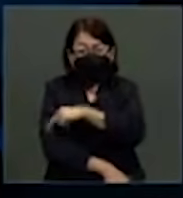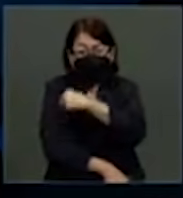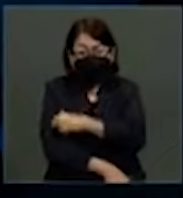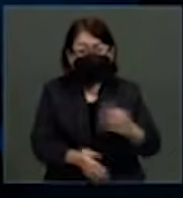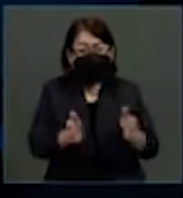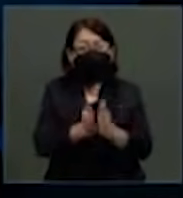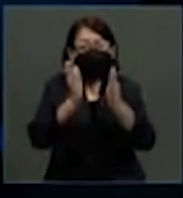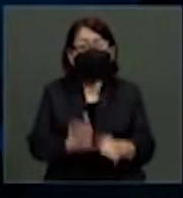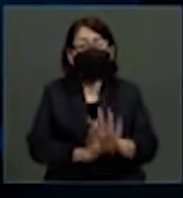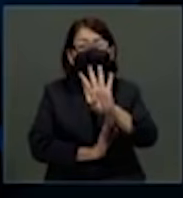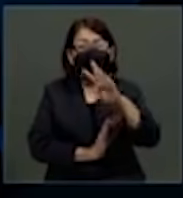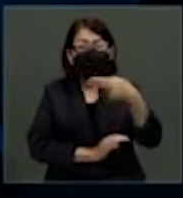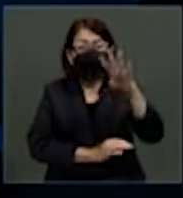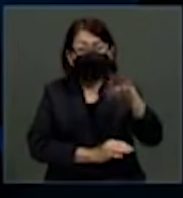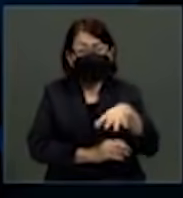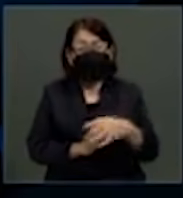วอยู่ในโรงพยาบาล